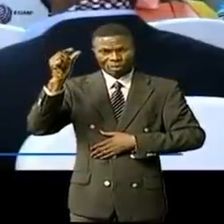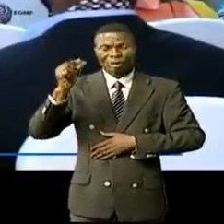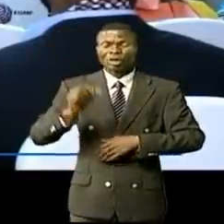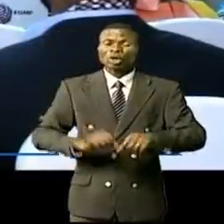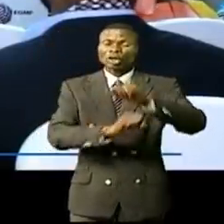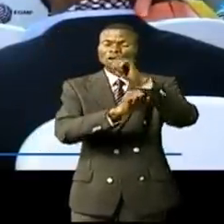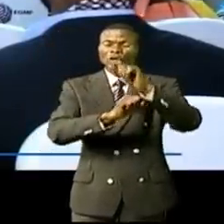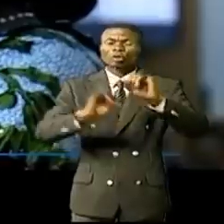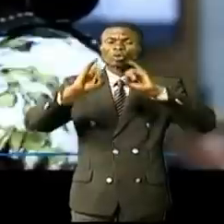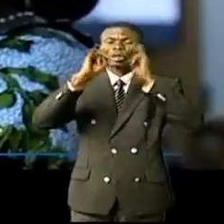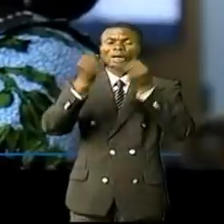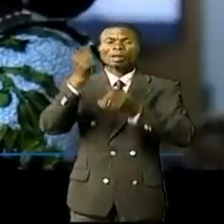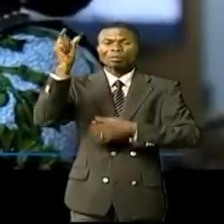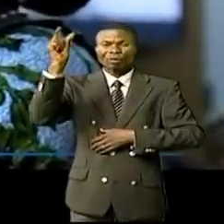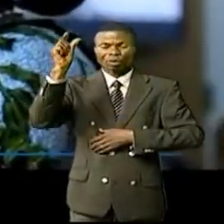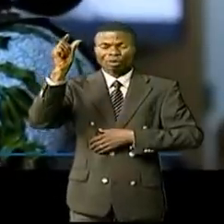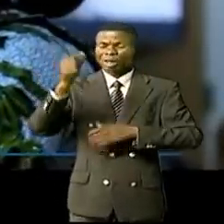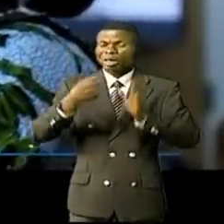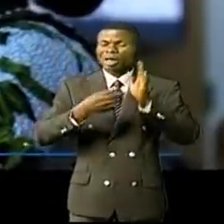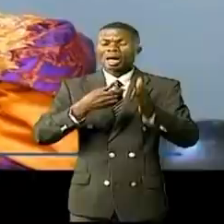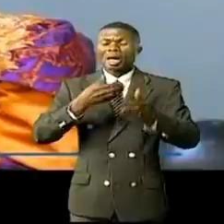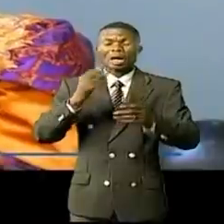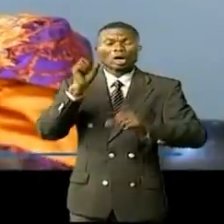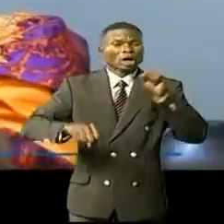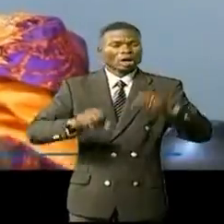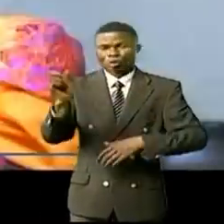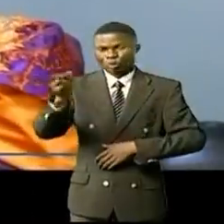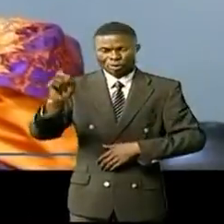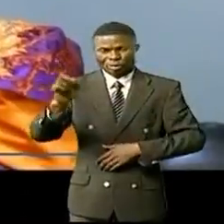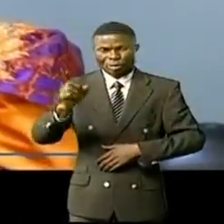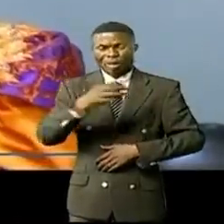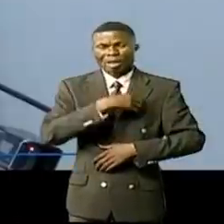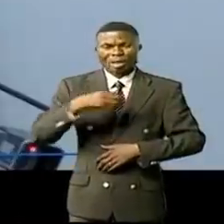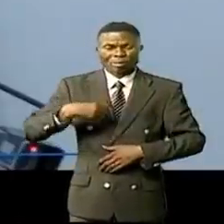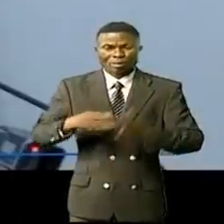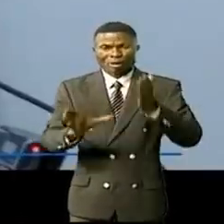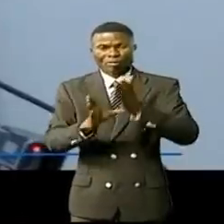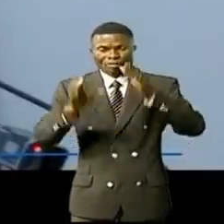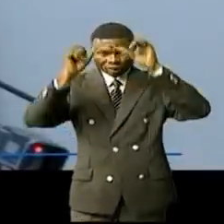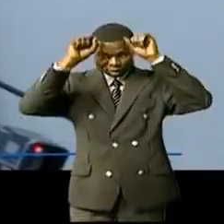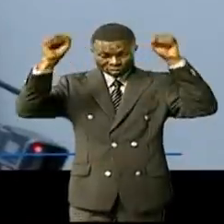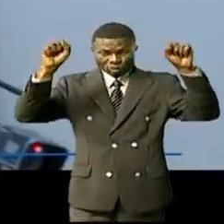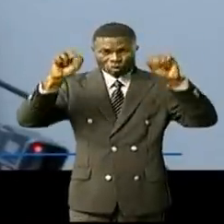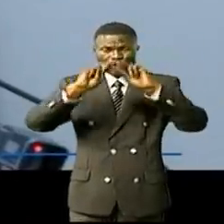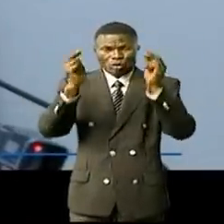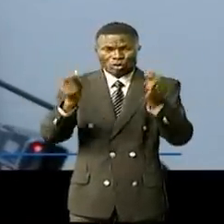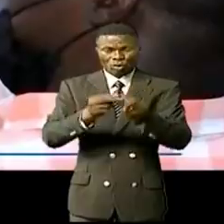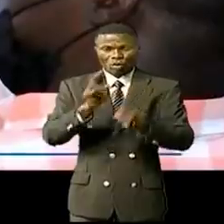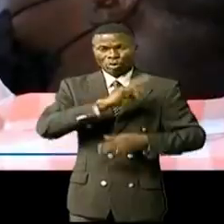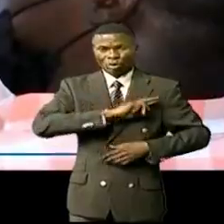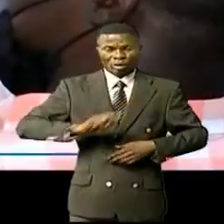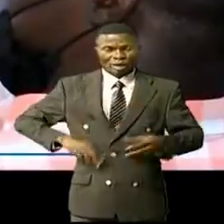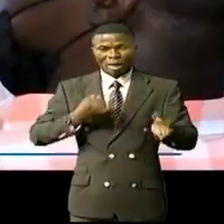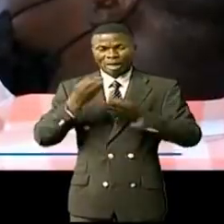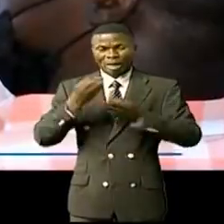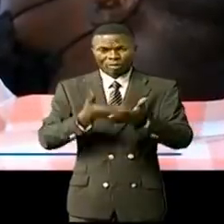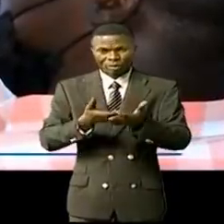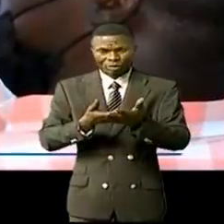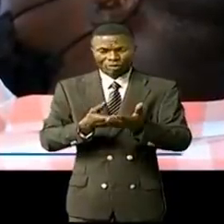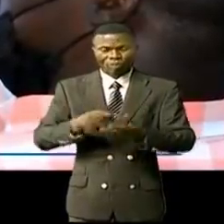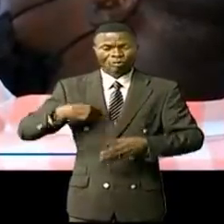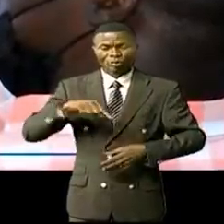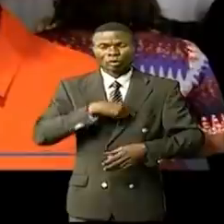l'industrie minière n'est plus à démontrer. Madame Marie Chantal, vice-présidente de Glencore RDC, explique. Nous